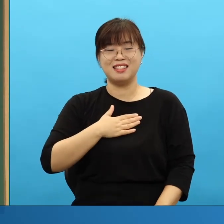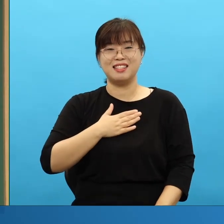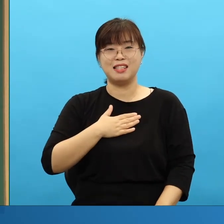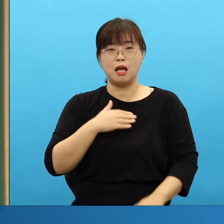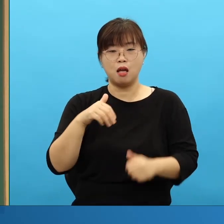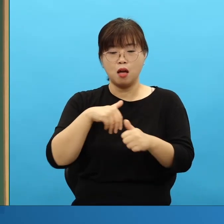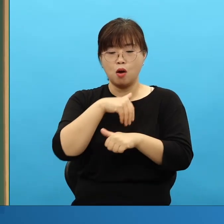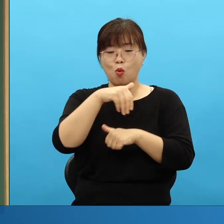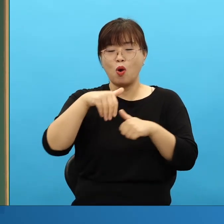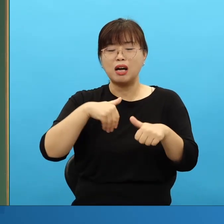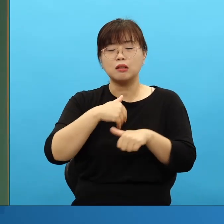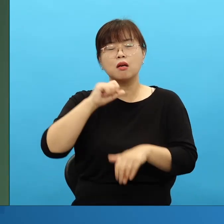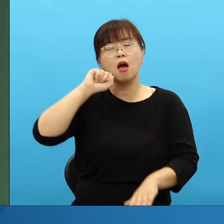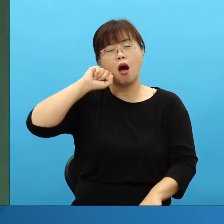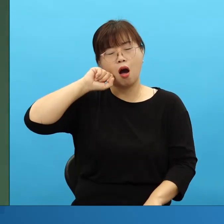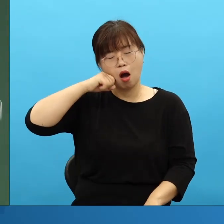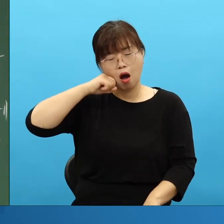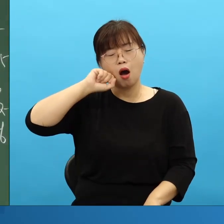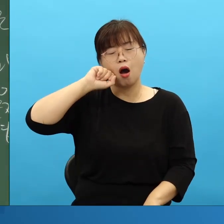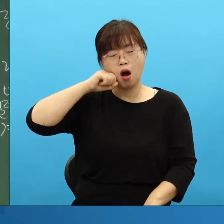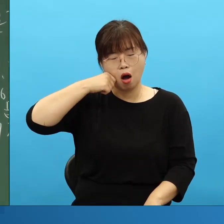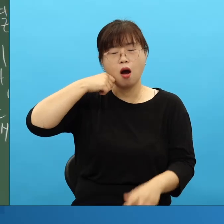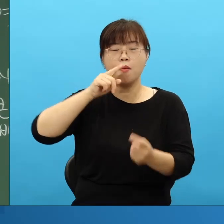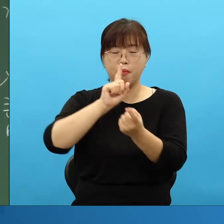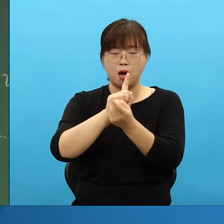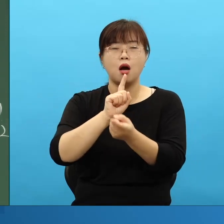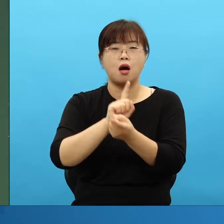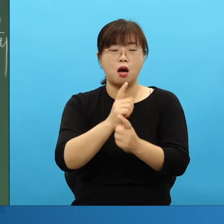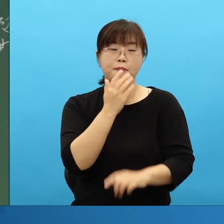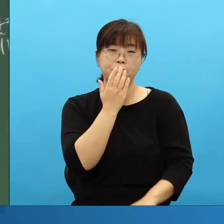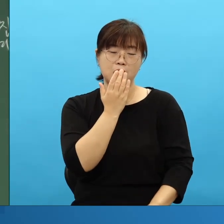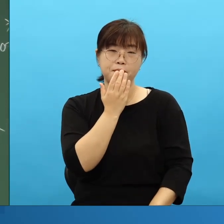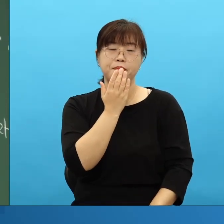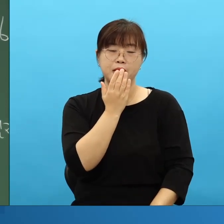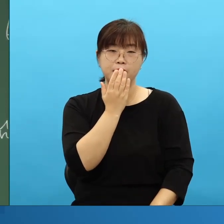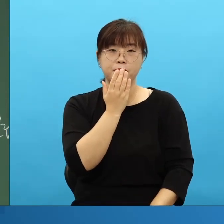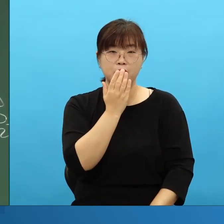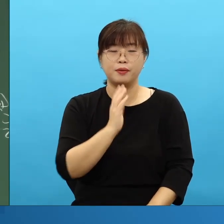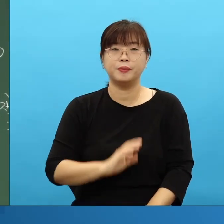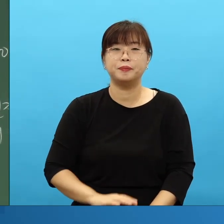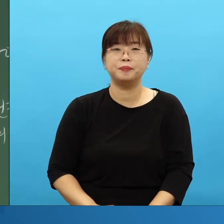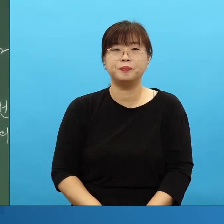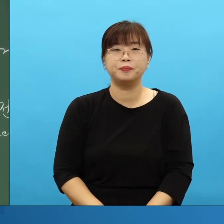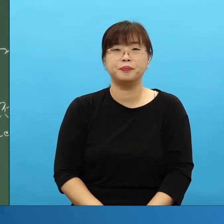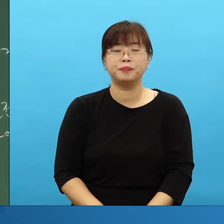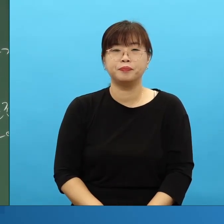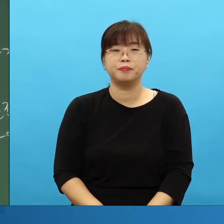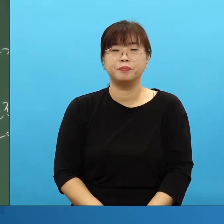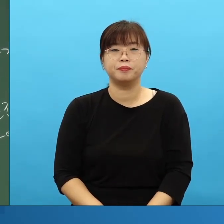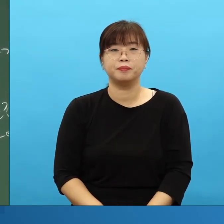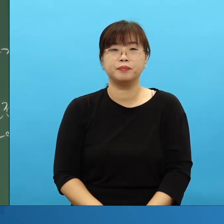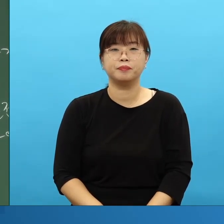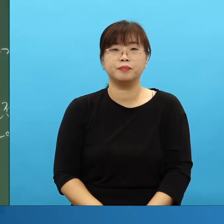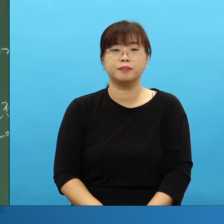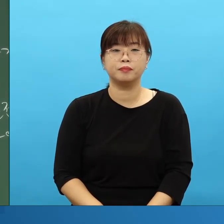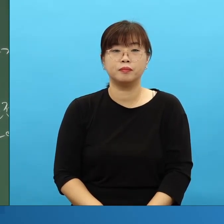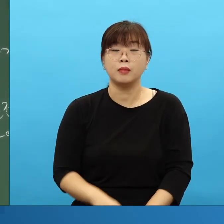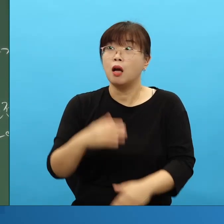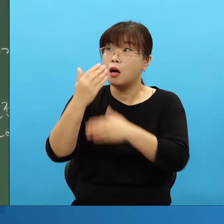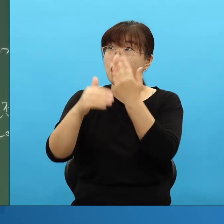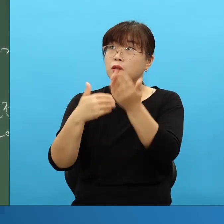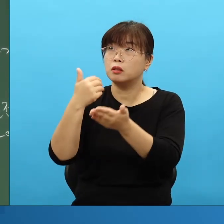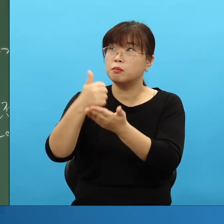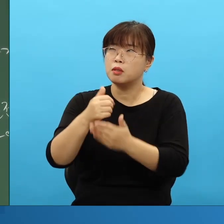어려울 수 있어요. And when God determines to truly use you, perhaps your background may not be in the most conducive condition. 그렇죠. 진짜 쓰시려고